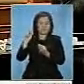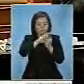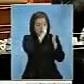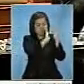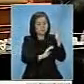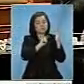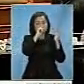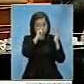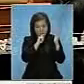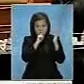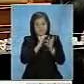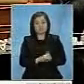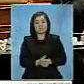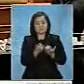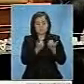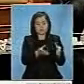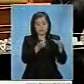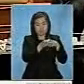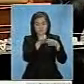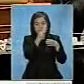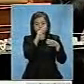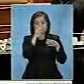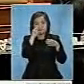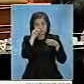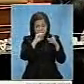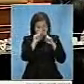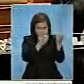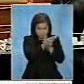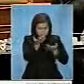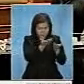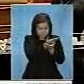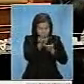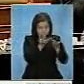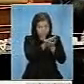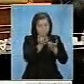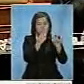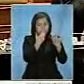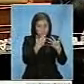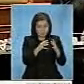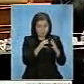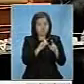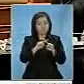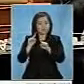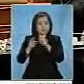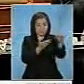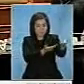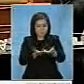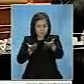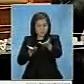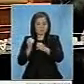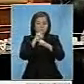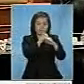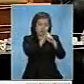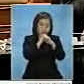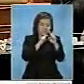เป็นแนวทางที่คณะรัฐมนตรีได้มีการพิจารณาร่วมกันกับส่วนราชการต่างๆที่ทำงานทั้งโดยตรงโด